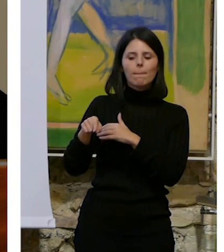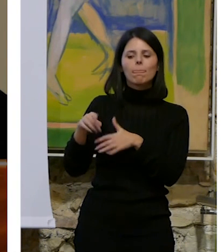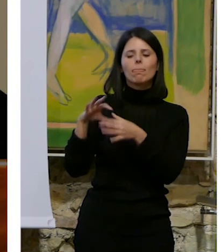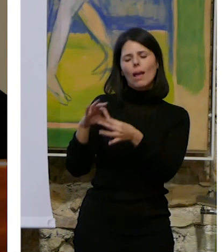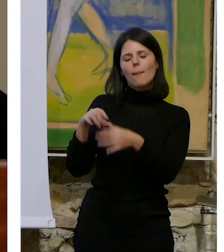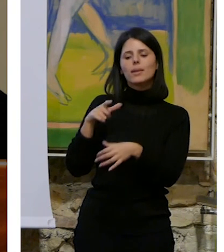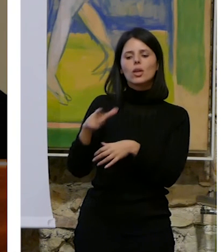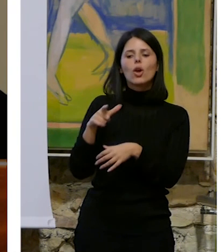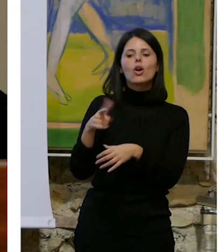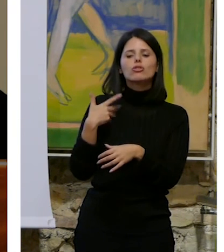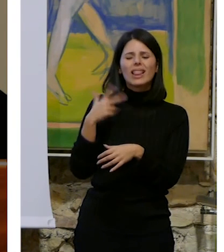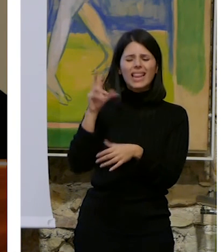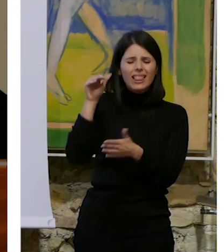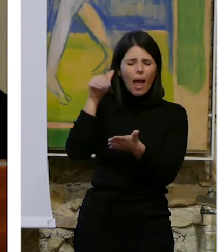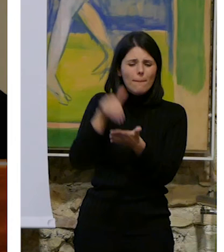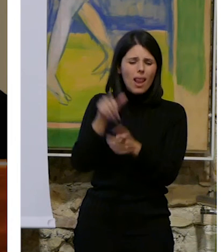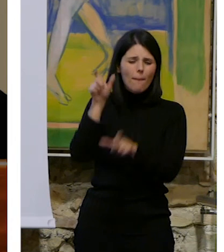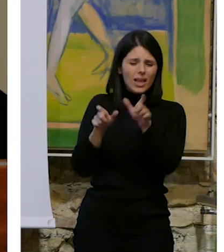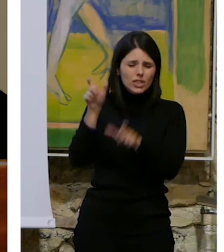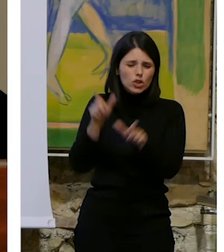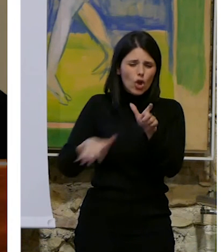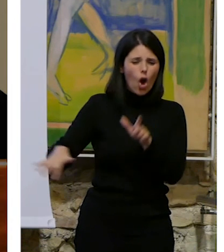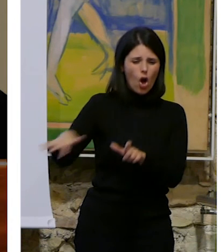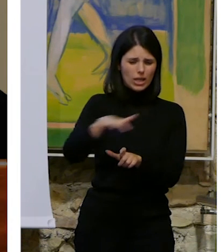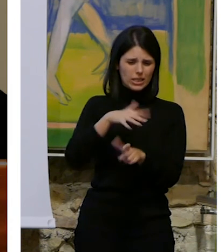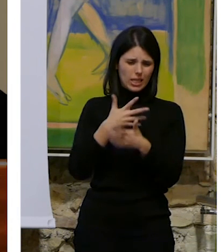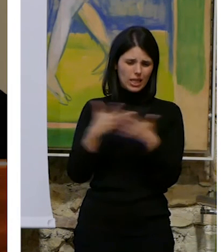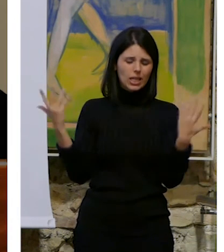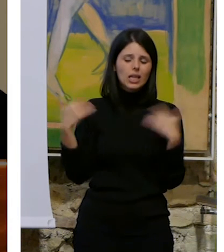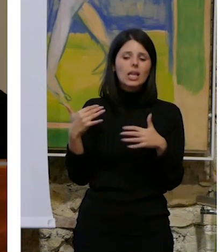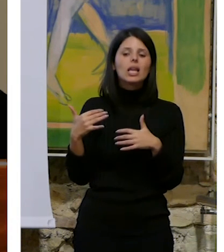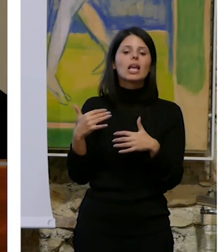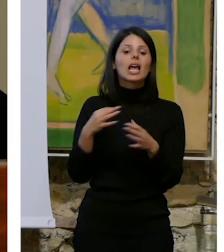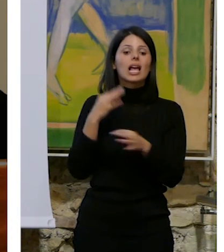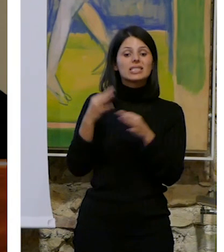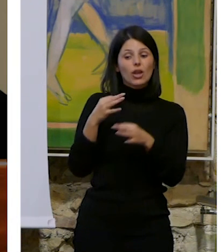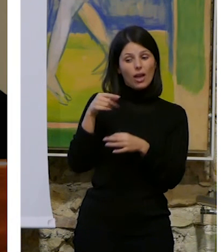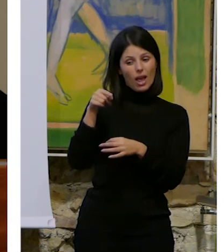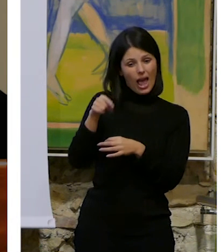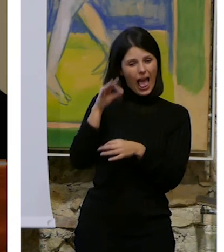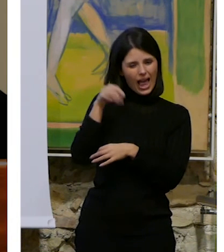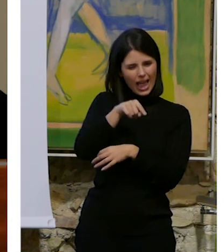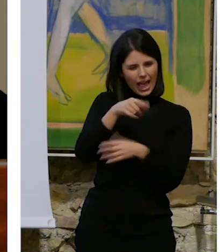Metropolitan era costituito da 30.000 persone. Allora questi gangli